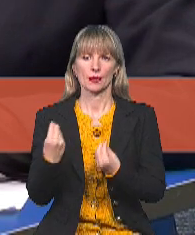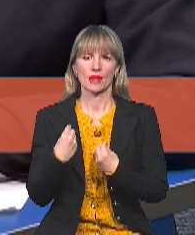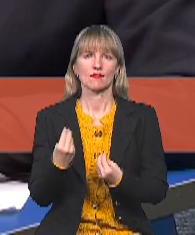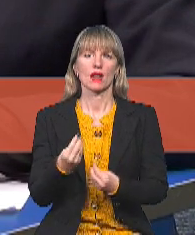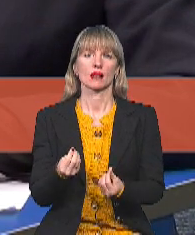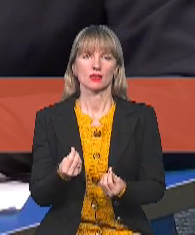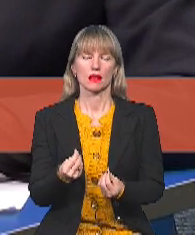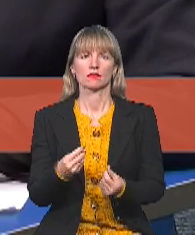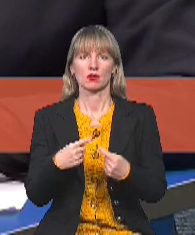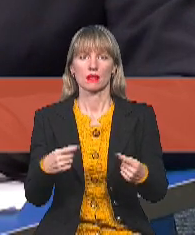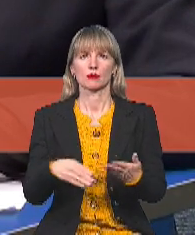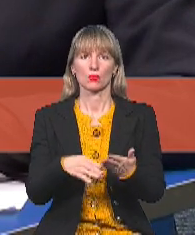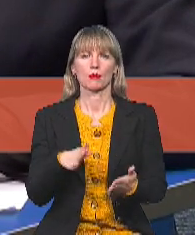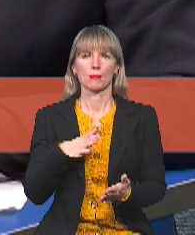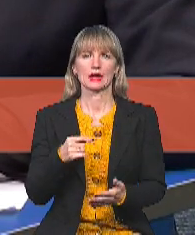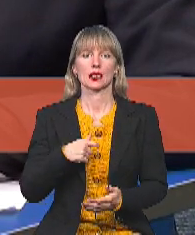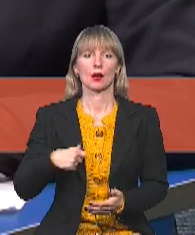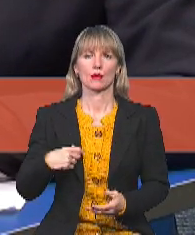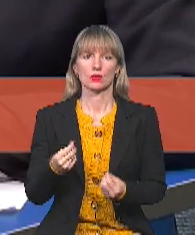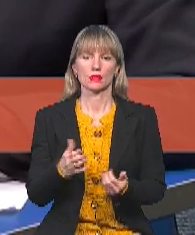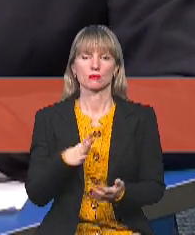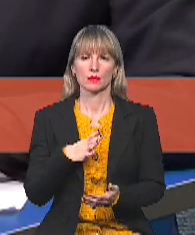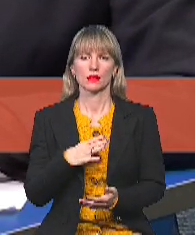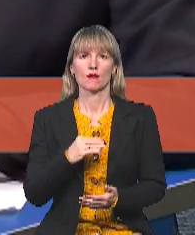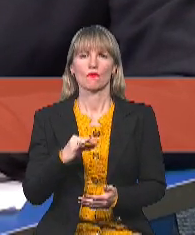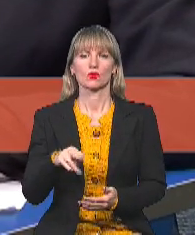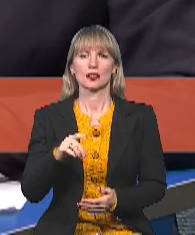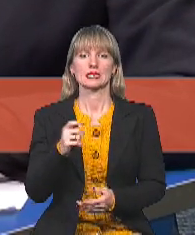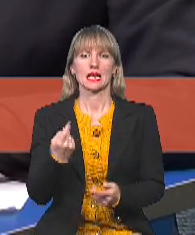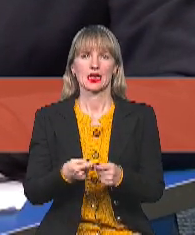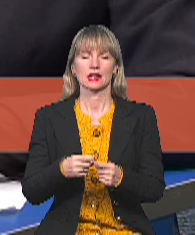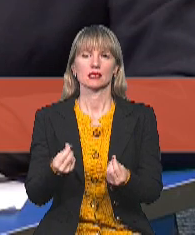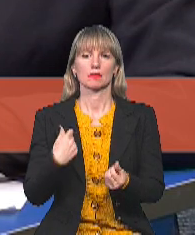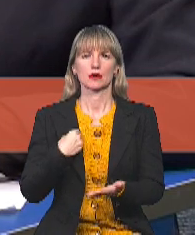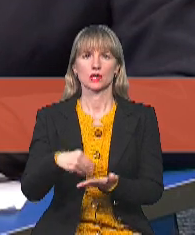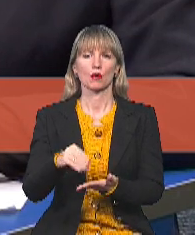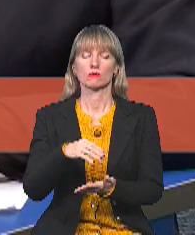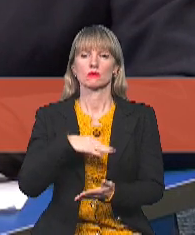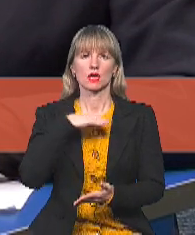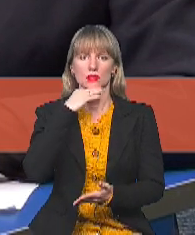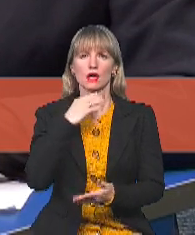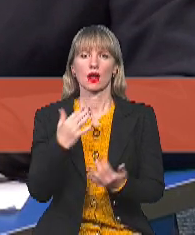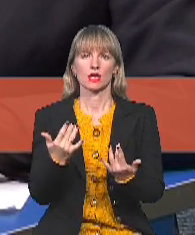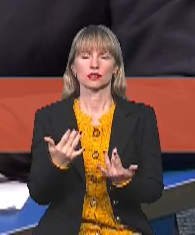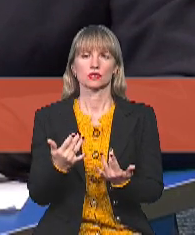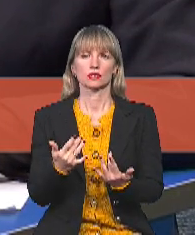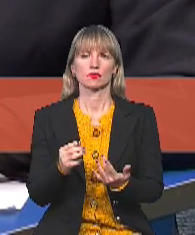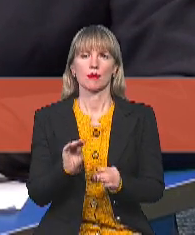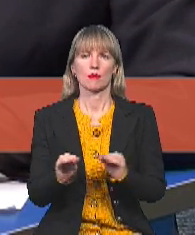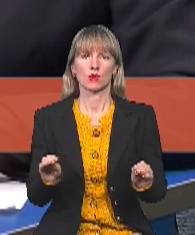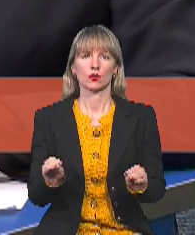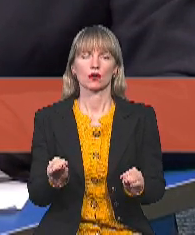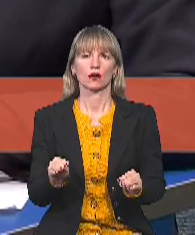и субвенцию медицинскую, и депутатские фонды. И за эти деньги закуплено достаточное количество. Оно не то